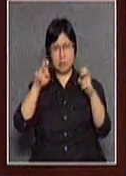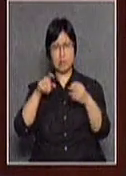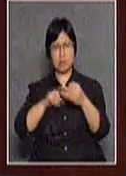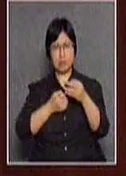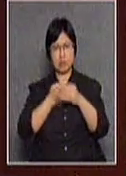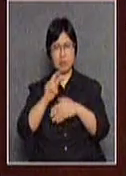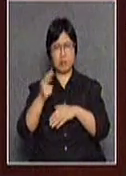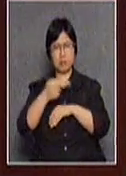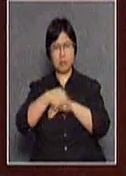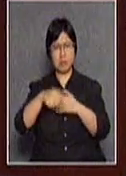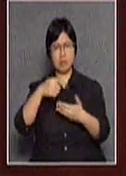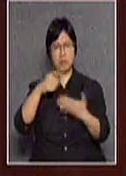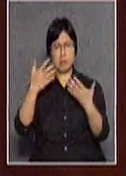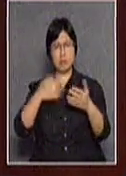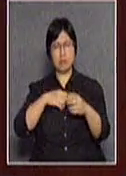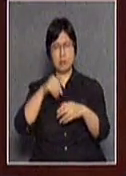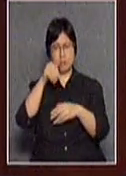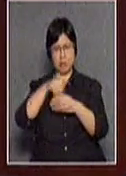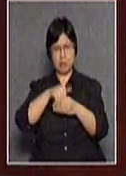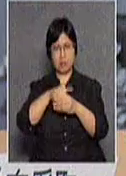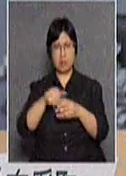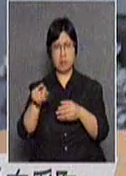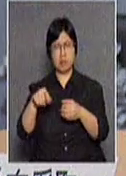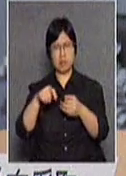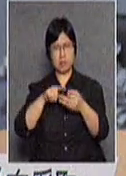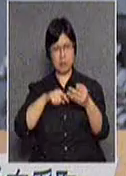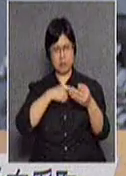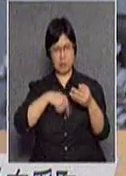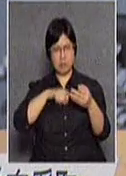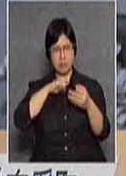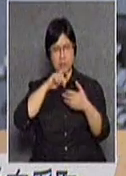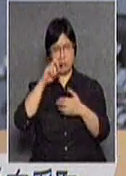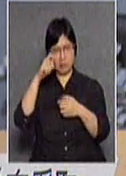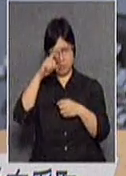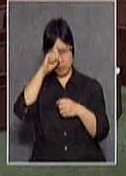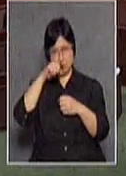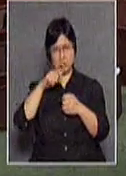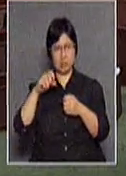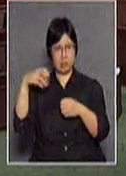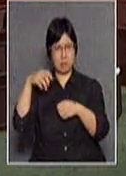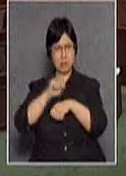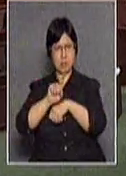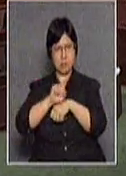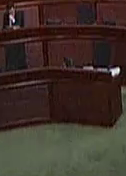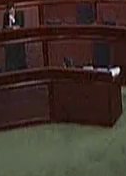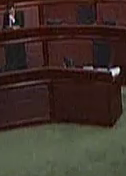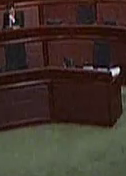修正案，予以通過，現在付諸表決。梁國雄議員要求記名表決，表決鐘響1分鐘。